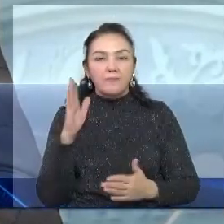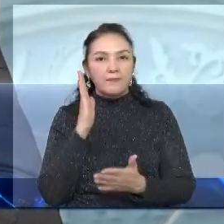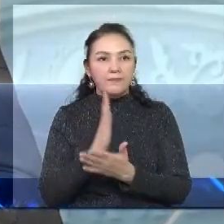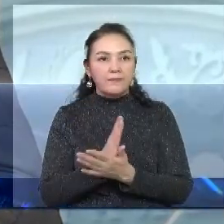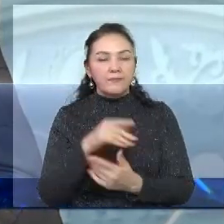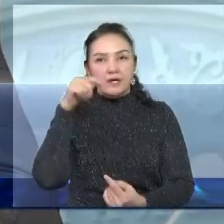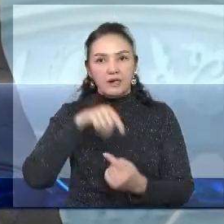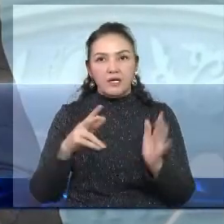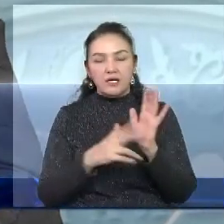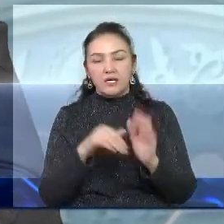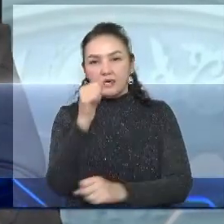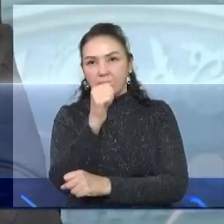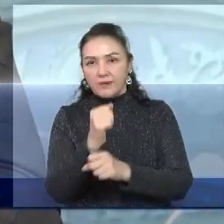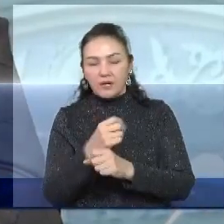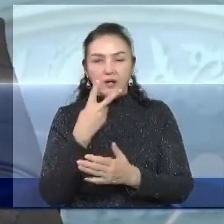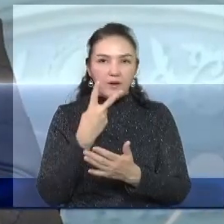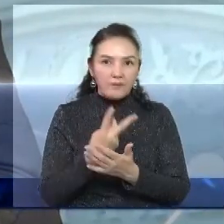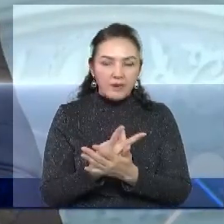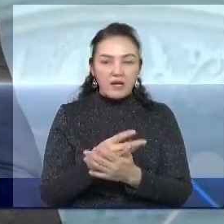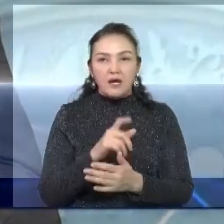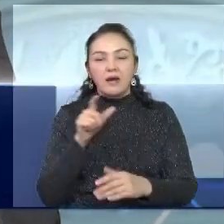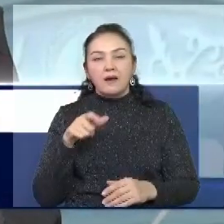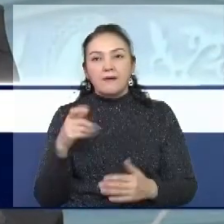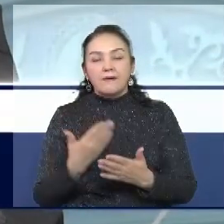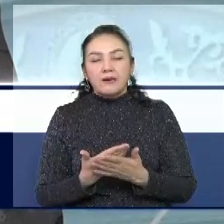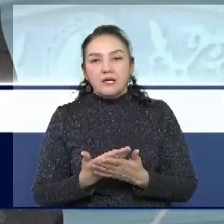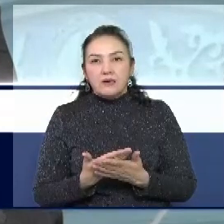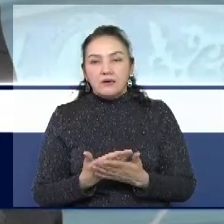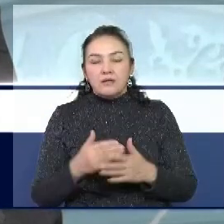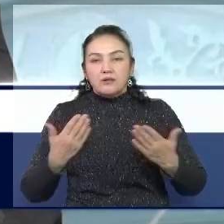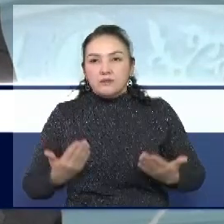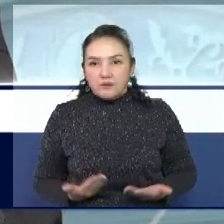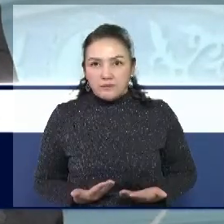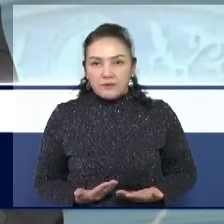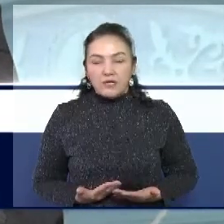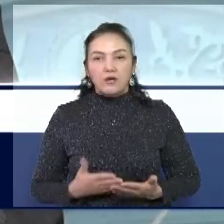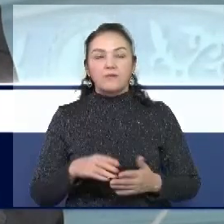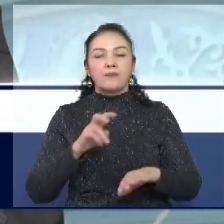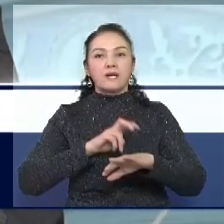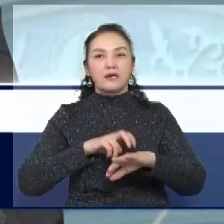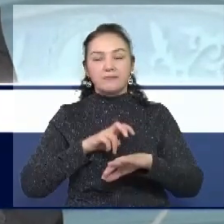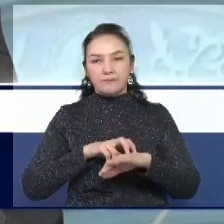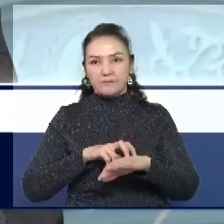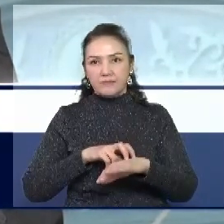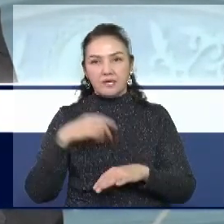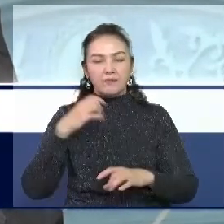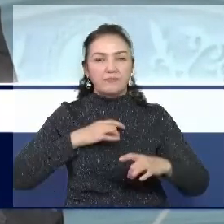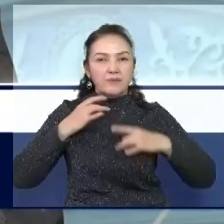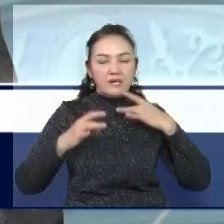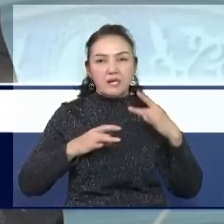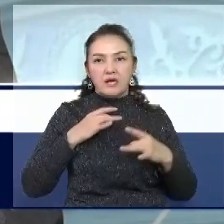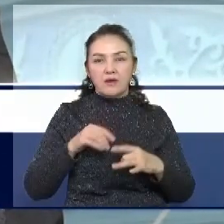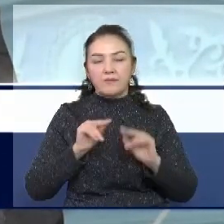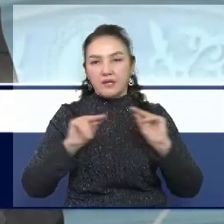Стандарттарға сәйкес 8 қызмет көрсетеді. Атап айтар болсақ, әлеуметтік, тұрмыстық, медициналық,